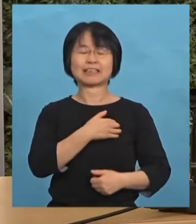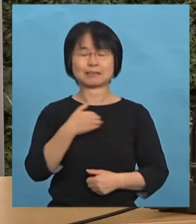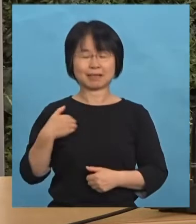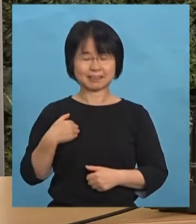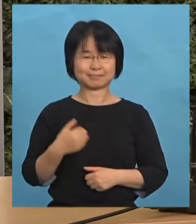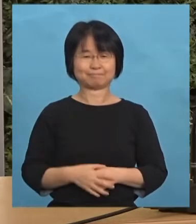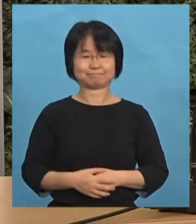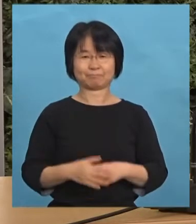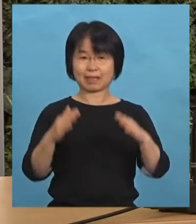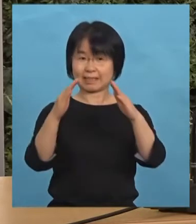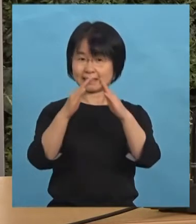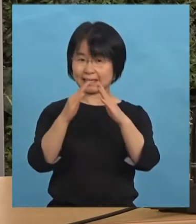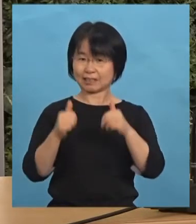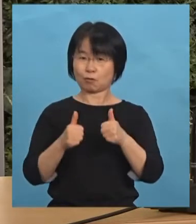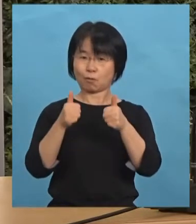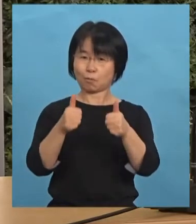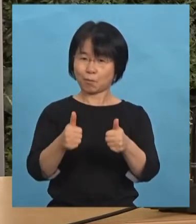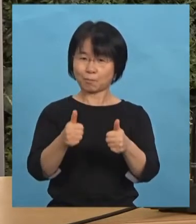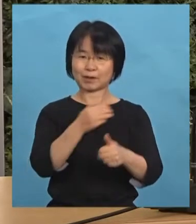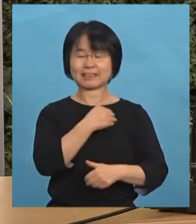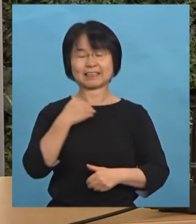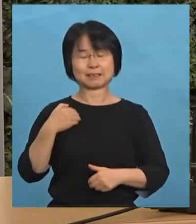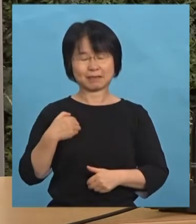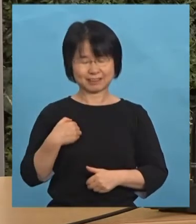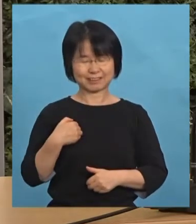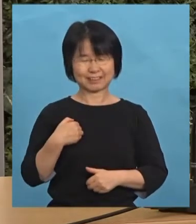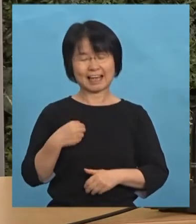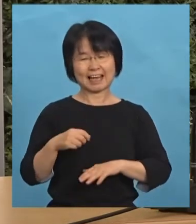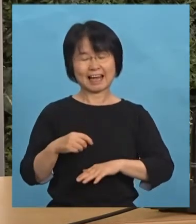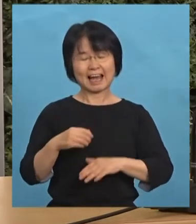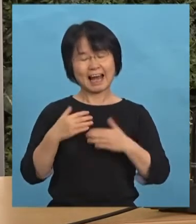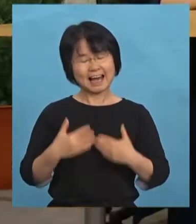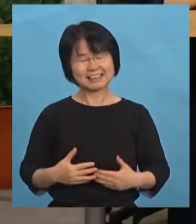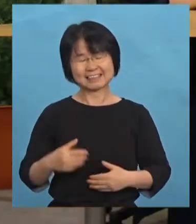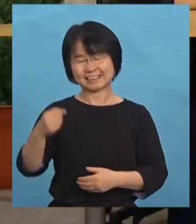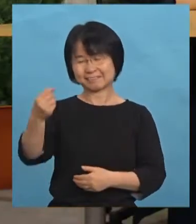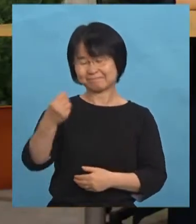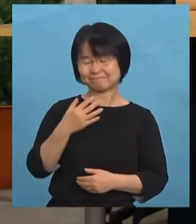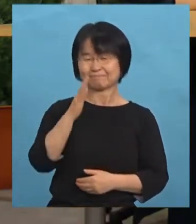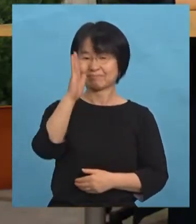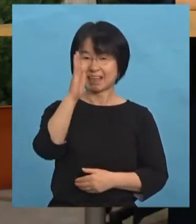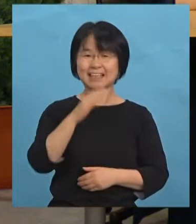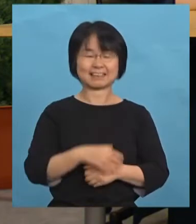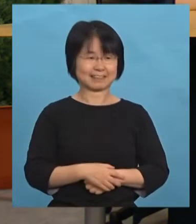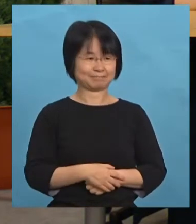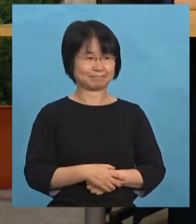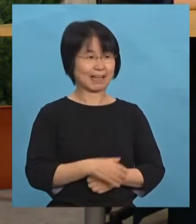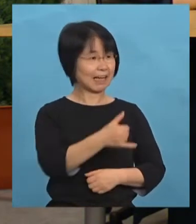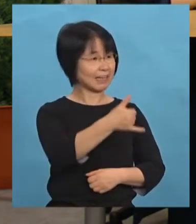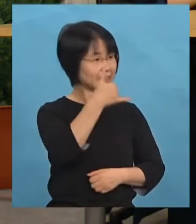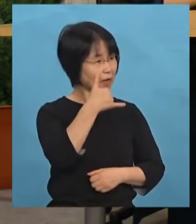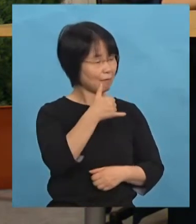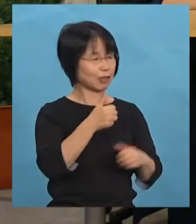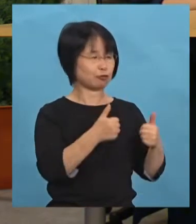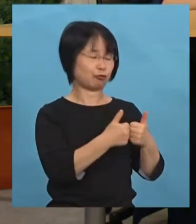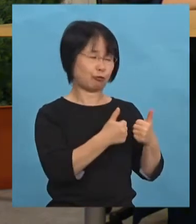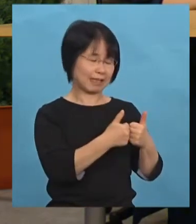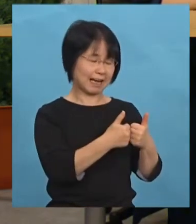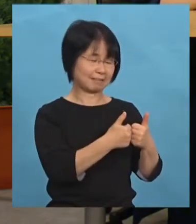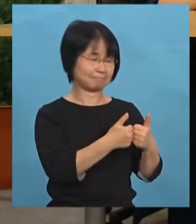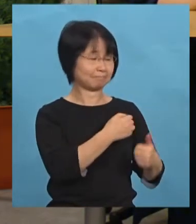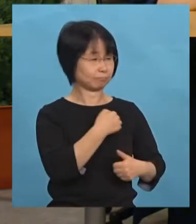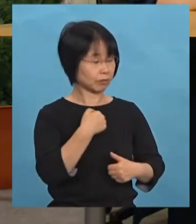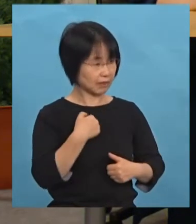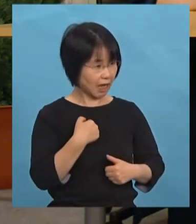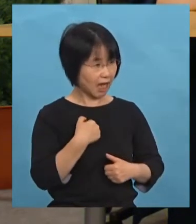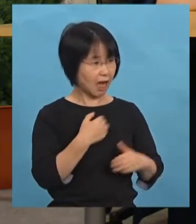ていただくこともできますので安心してお声掛けください。 なるほど。こう電話での相談にも応じていただけて、は